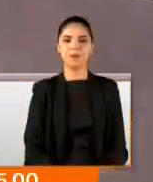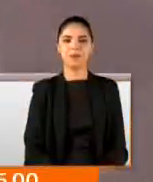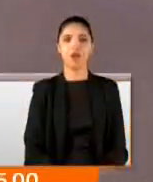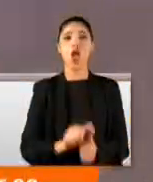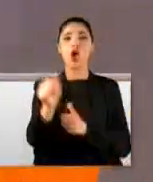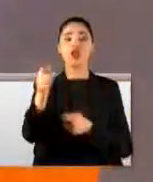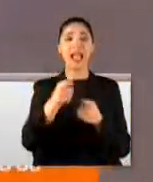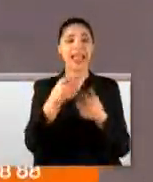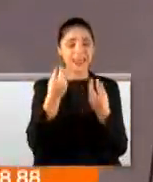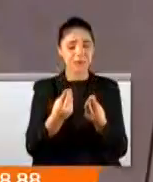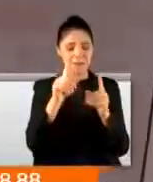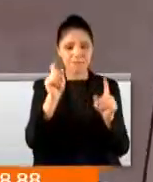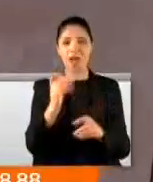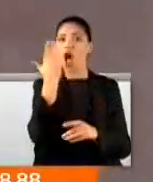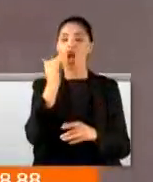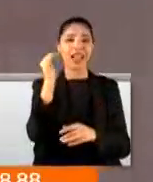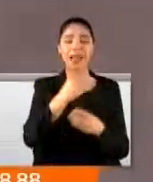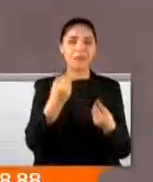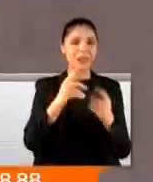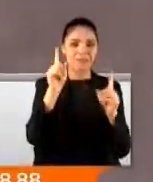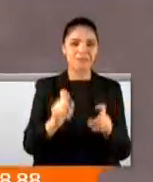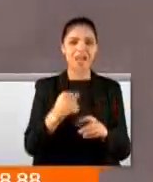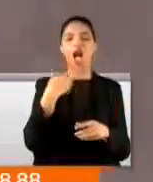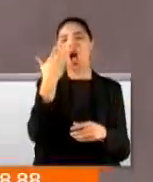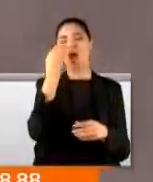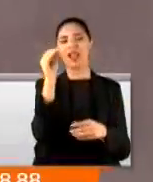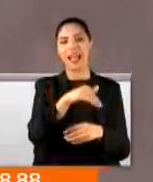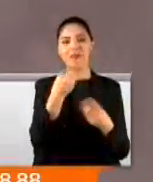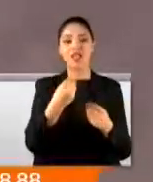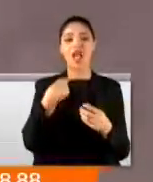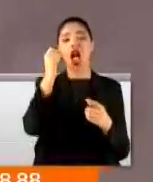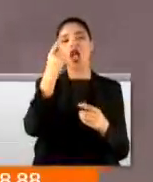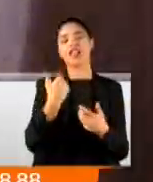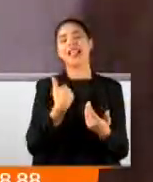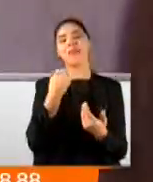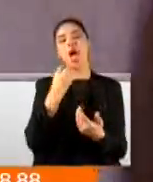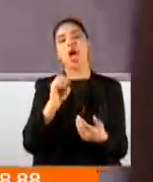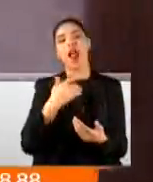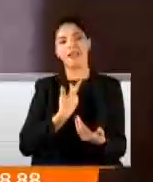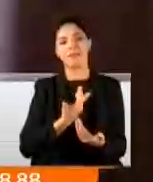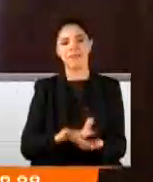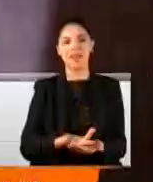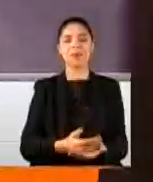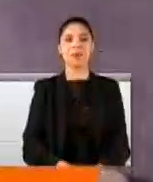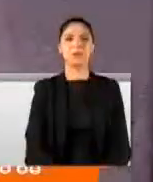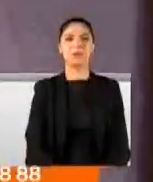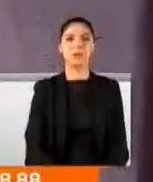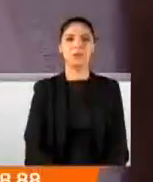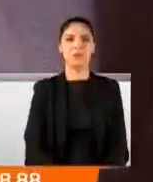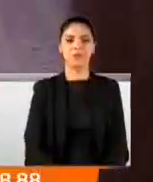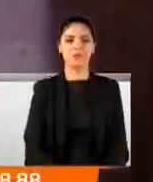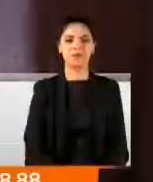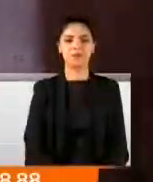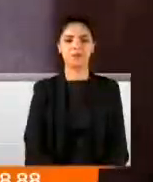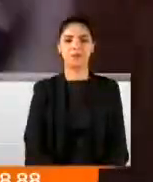Uzaktan eğitim mi daha iyi, okula gelmek mi? Okula gelmek. En çok neyi özledin? Öğretmenimi. Öğretmen istedi diye dezenfektan